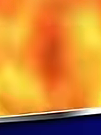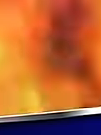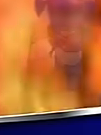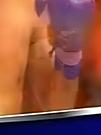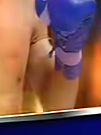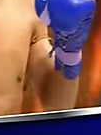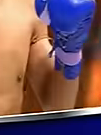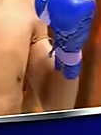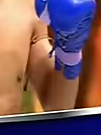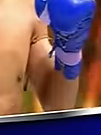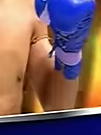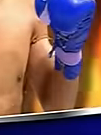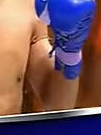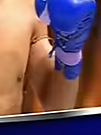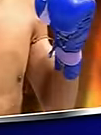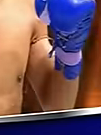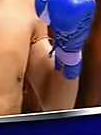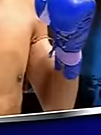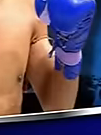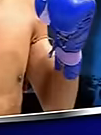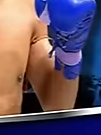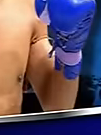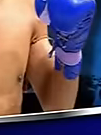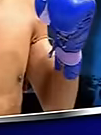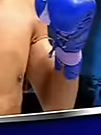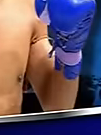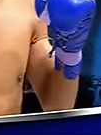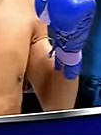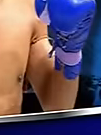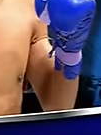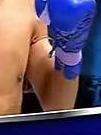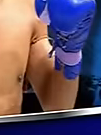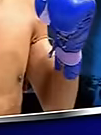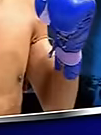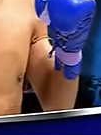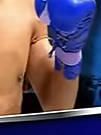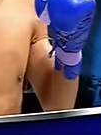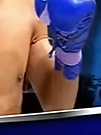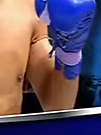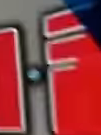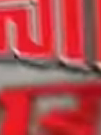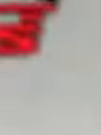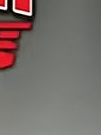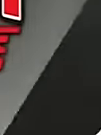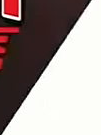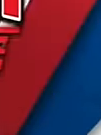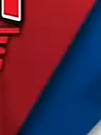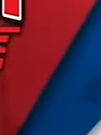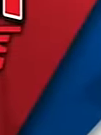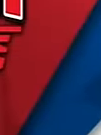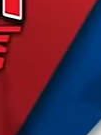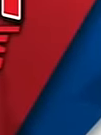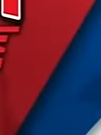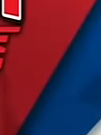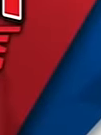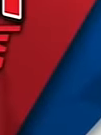ชัยปอมงคลทรัพย์136ปอนด์ต่อน้ำหนักให้จักรนรงเล็กต่อเทวิน138ปอนด์เตรียมชมความมันคมชั่นลึกศึกมว